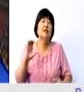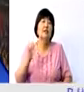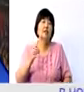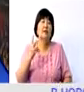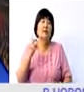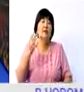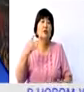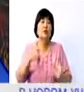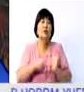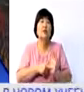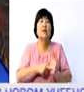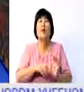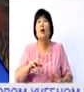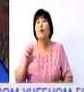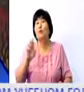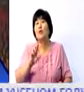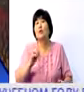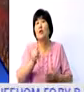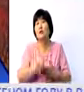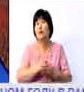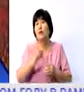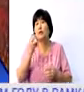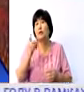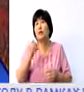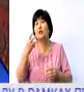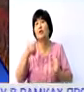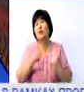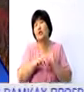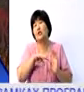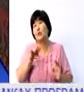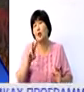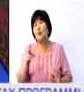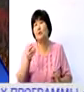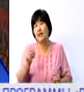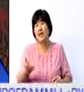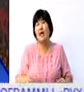серебра, 247 бронзы. Призовой фонд 136,5 миллионов тенге.